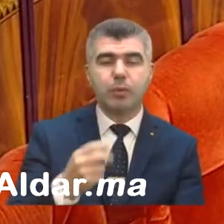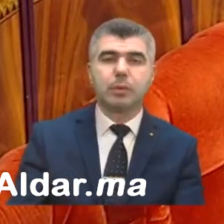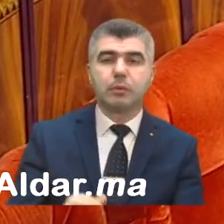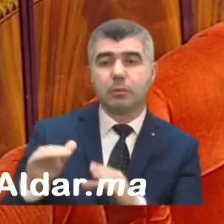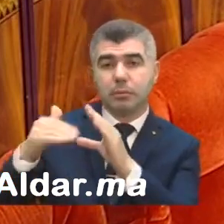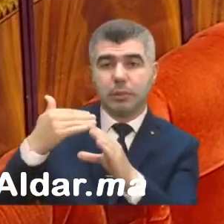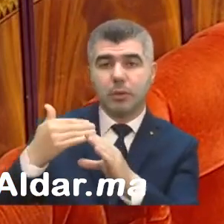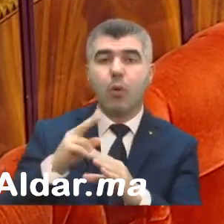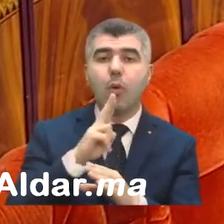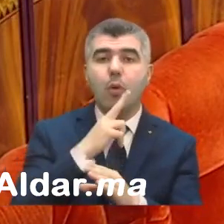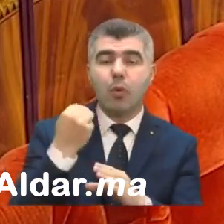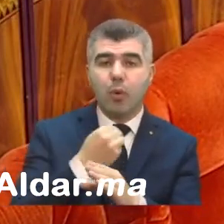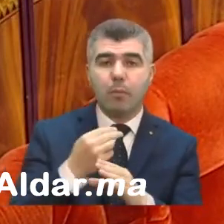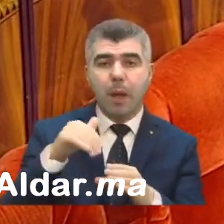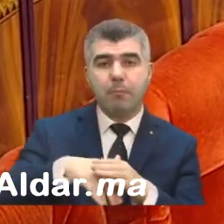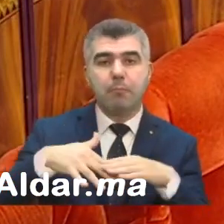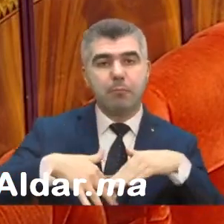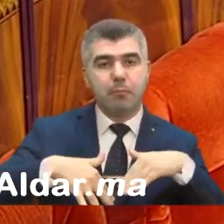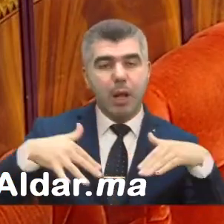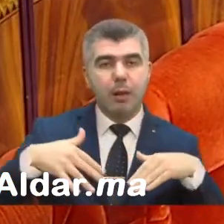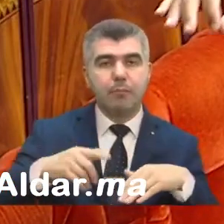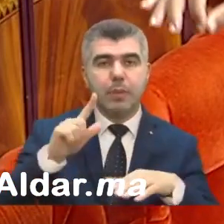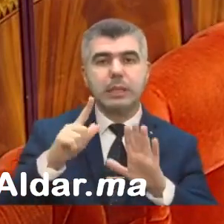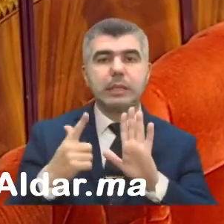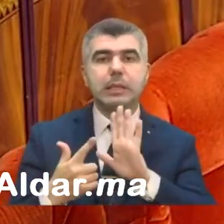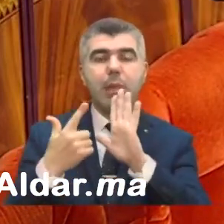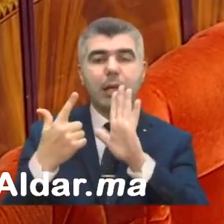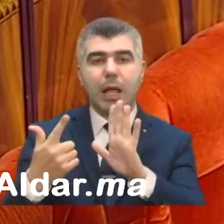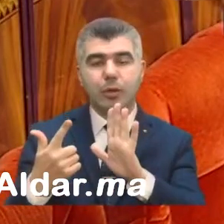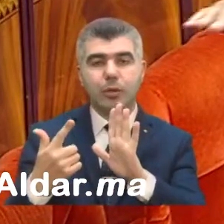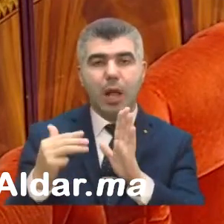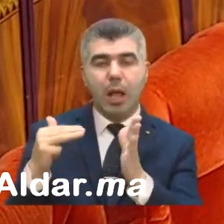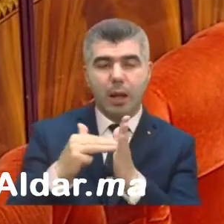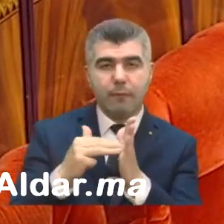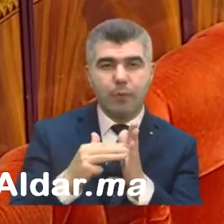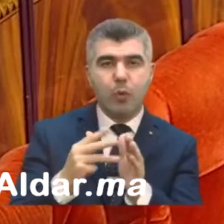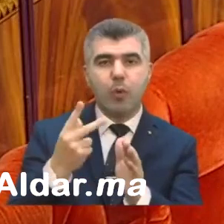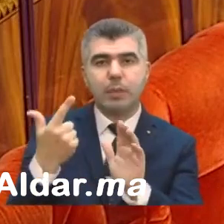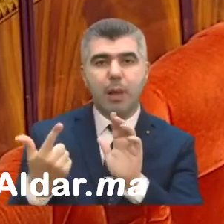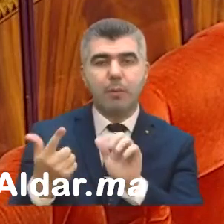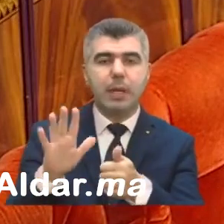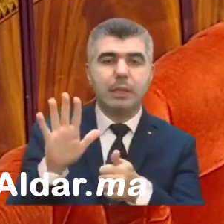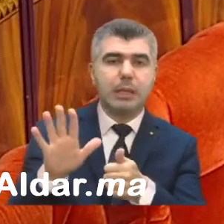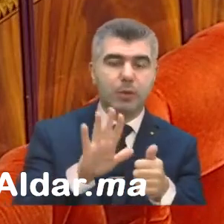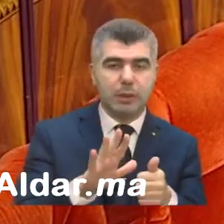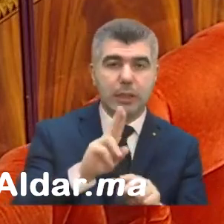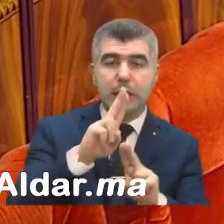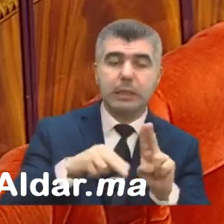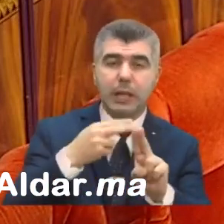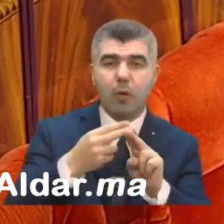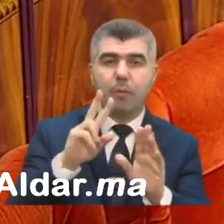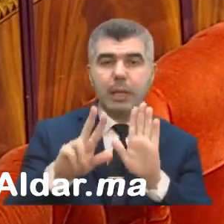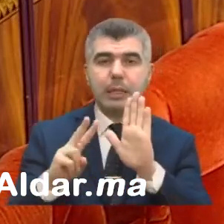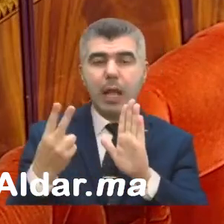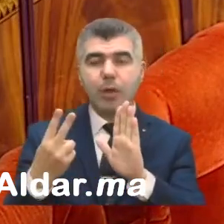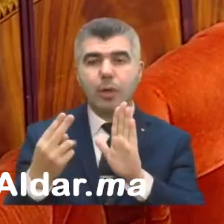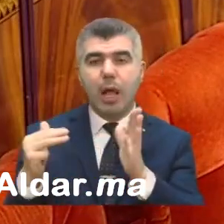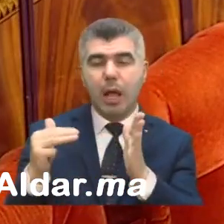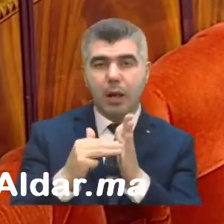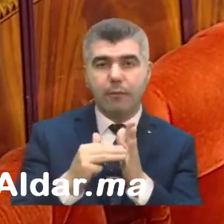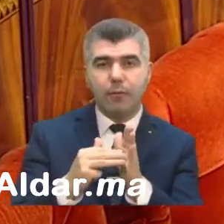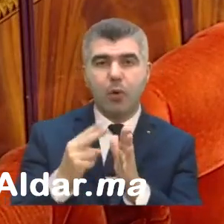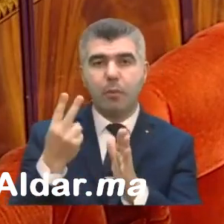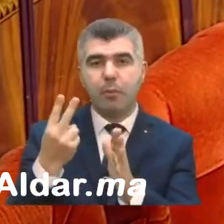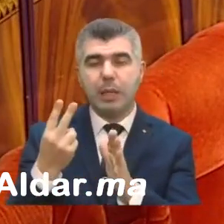الحكومة من مجلس النواب ب 17965 سؤال كتابي، جاوبات على 12935